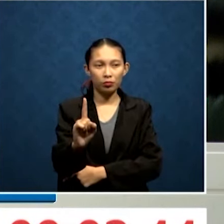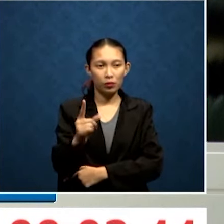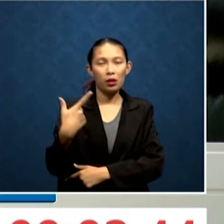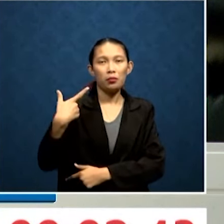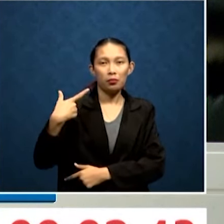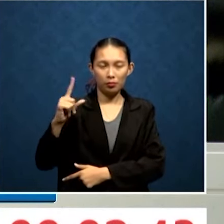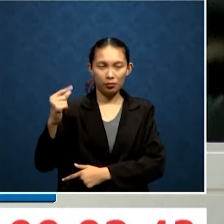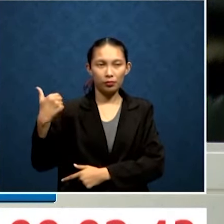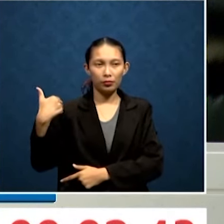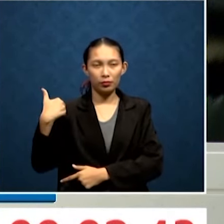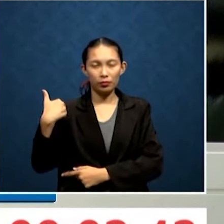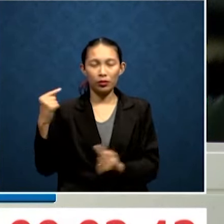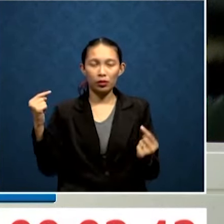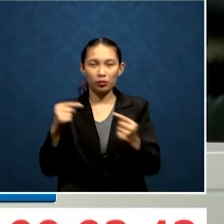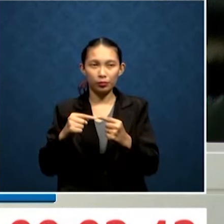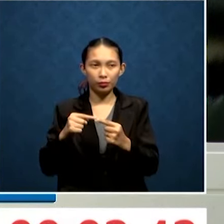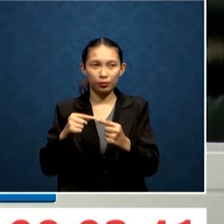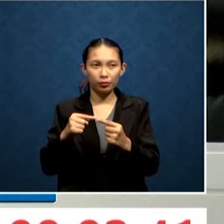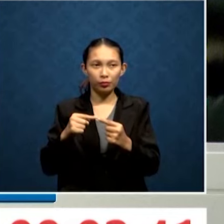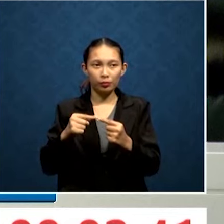ชน์กับพี่น้อง